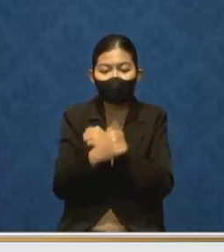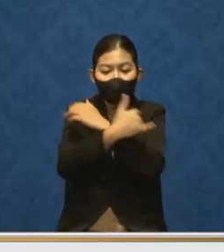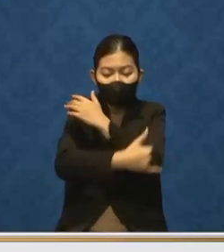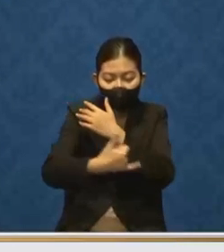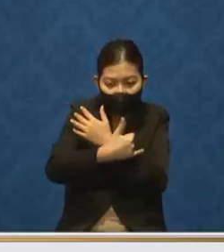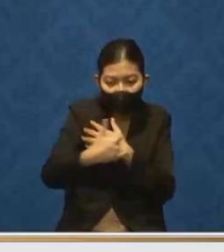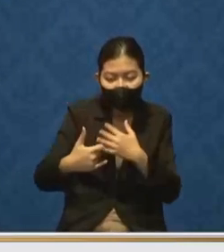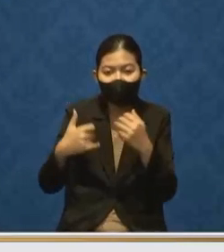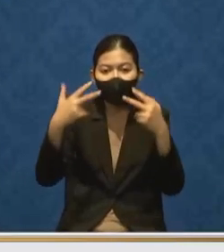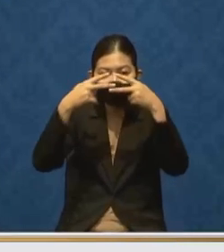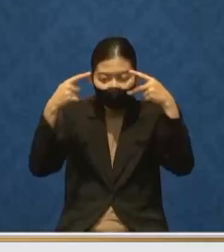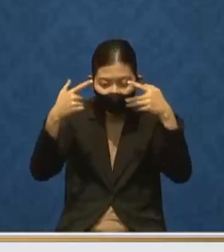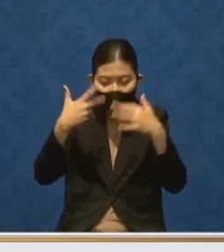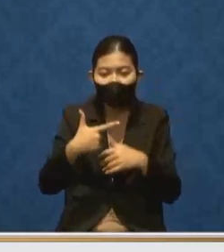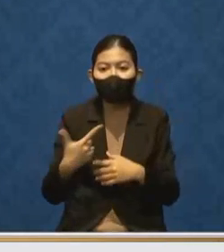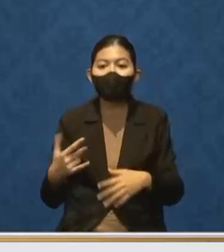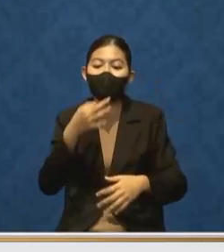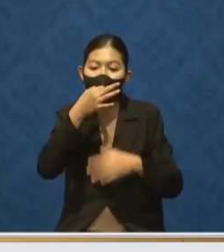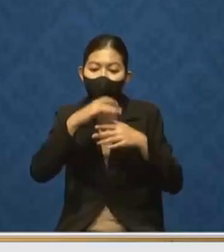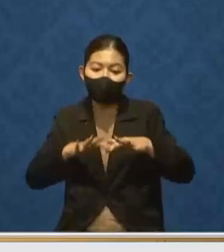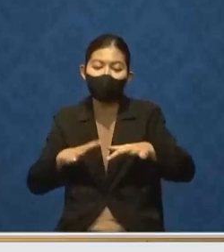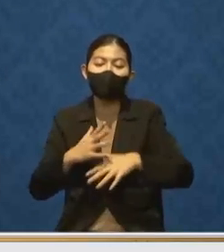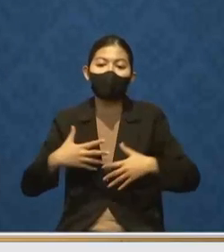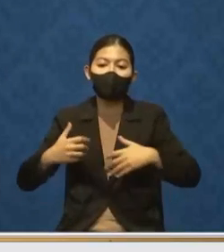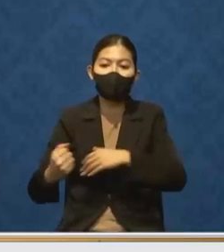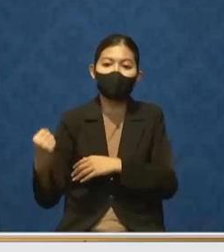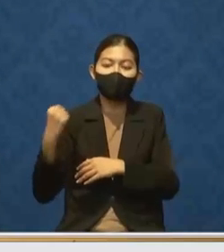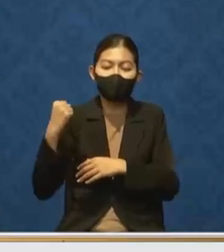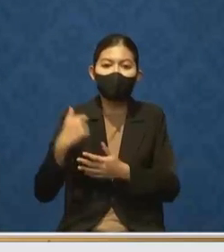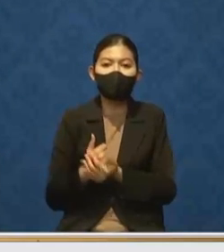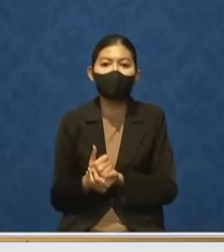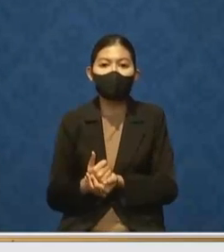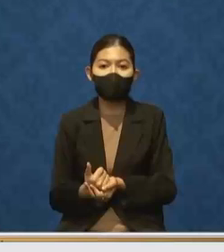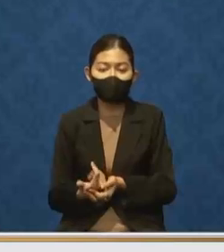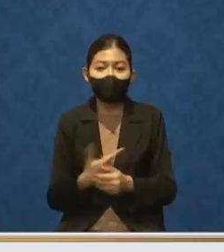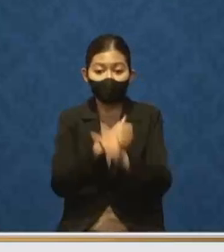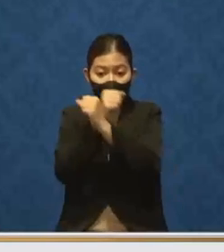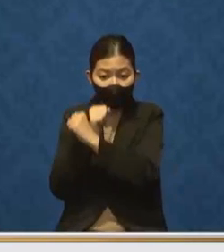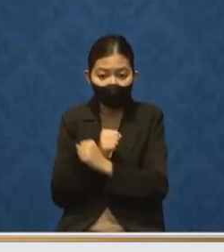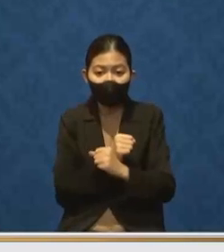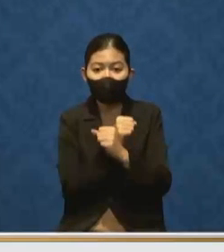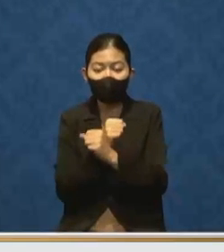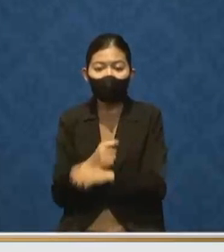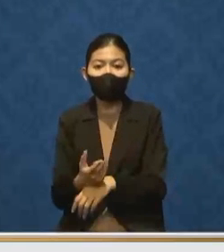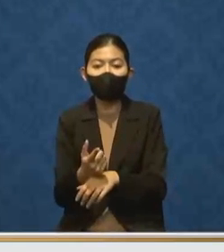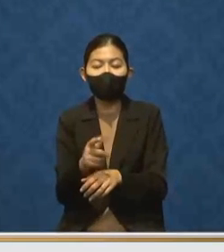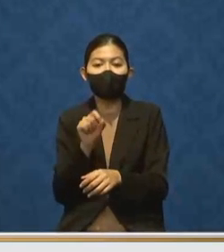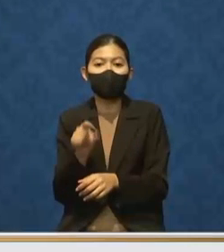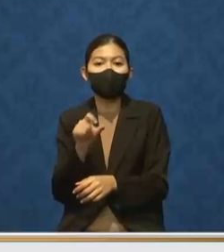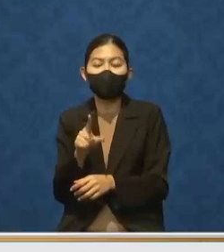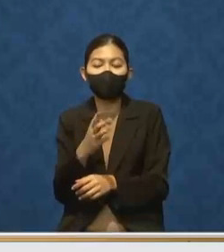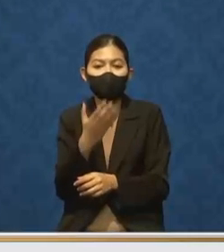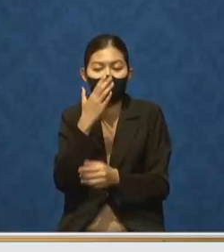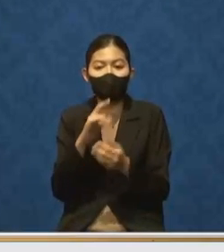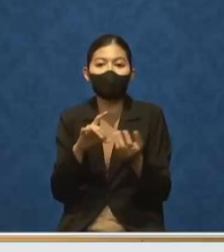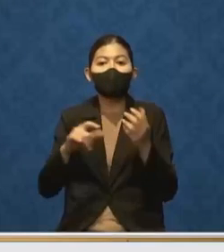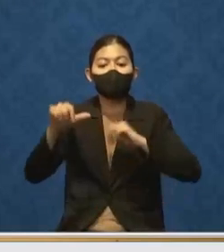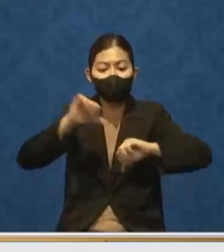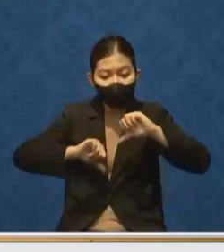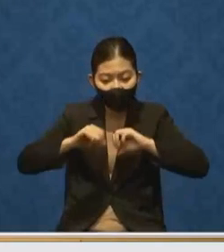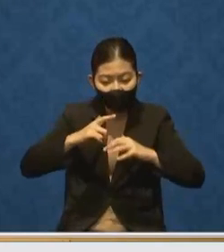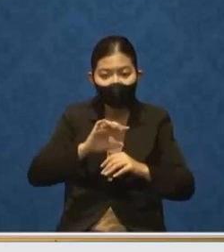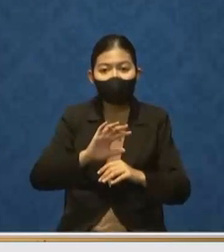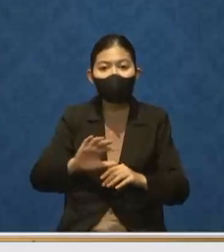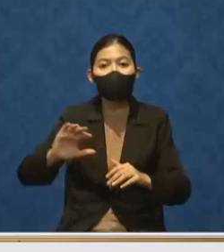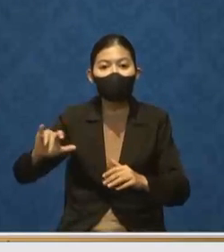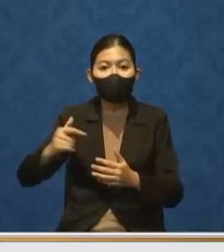และความมั่นคงทางทะเลและพัฒนาศักยภาพในการรับมือภัยคุกคามและเหตุฉุกเฉินทางนิวเคลียร์และรังสีตลอดจนติดตาม